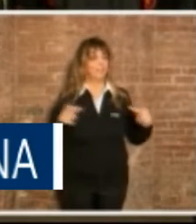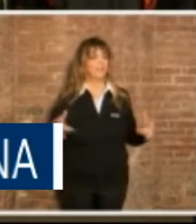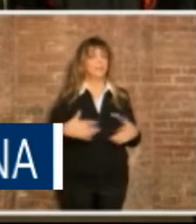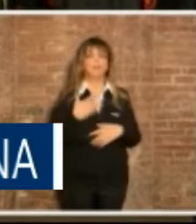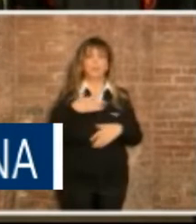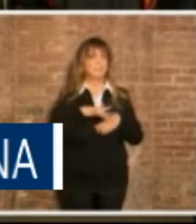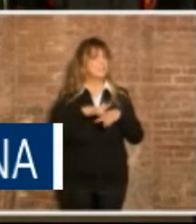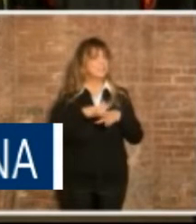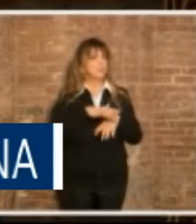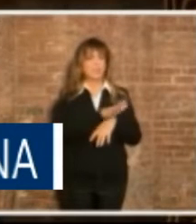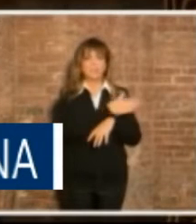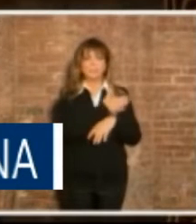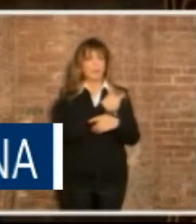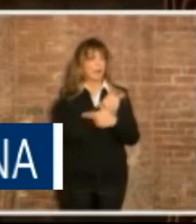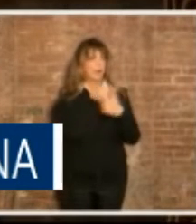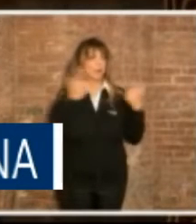di responsabilità,